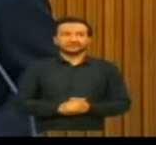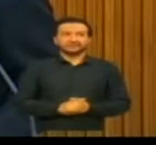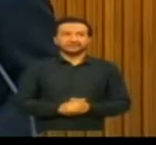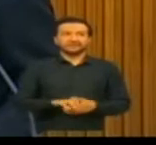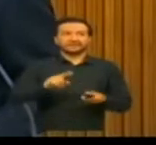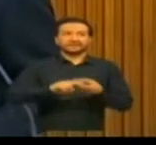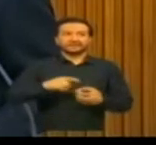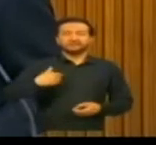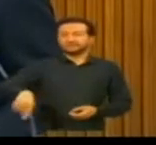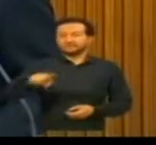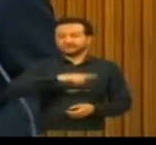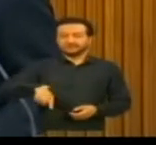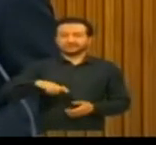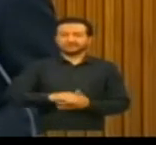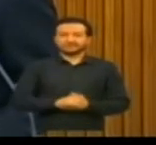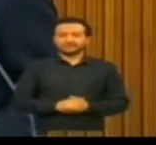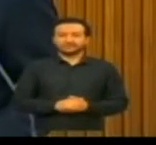Ve bizler